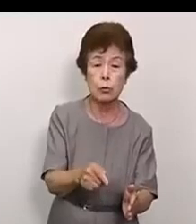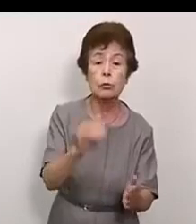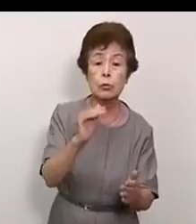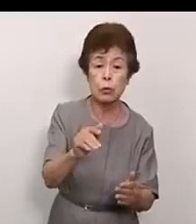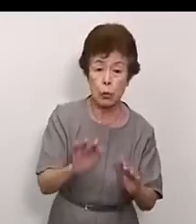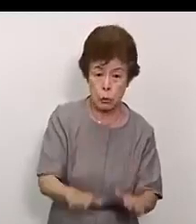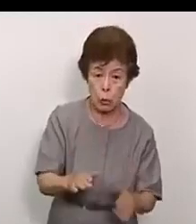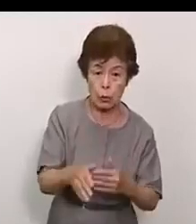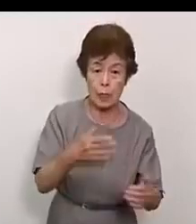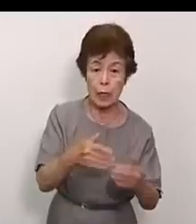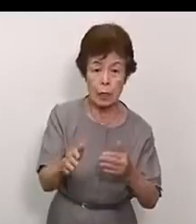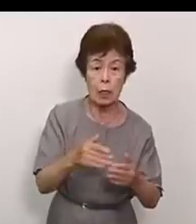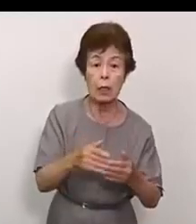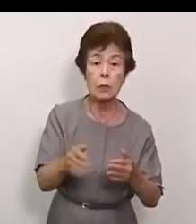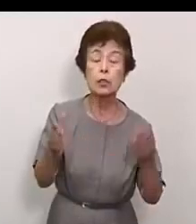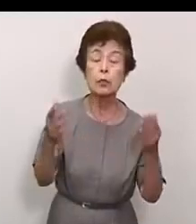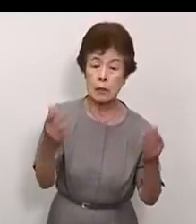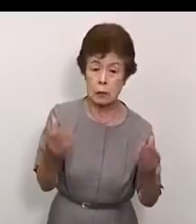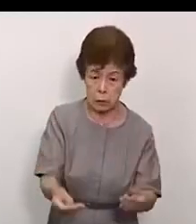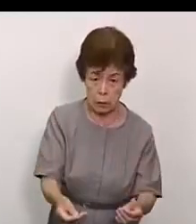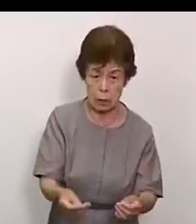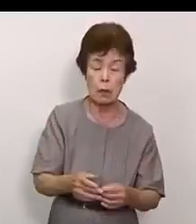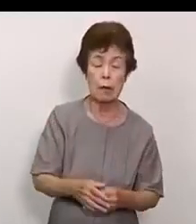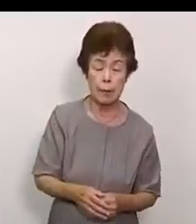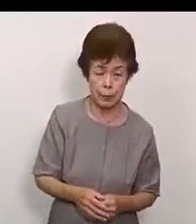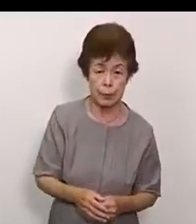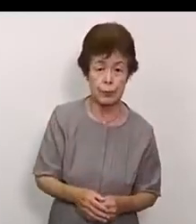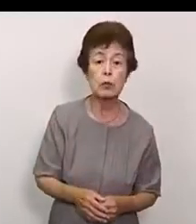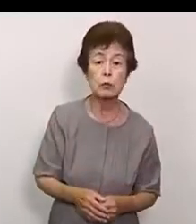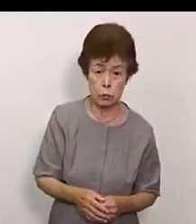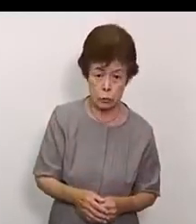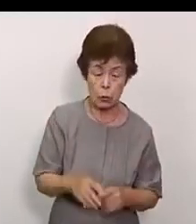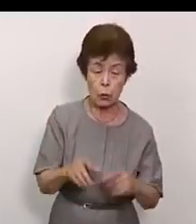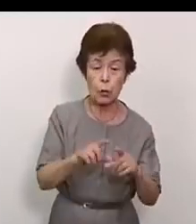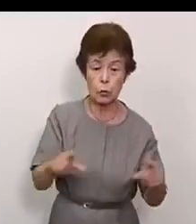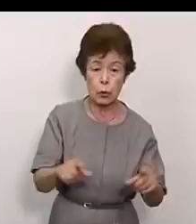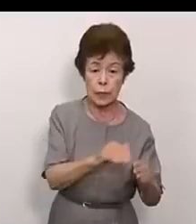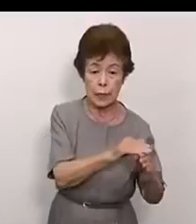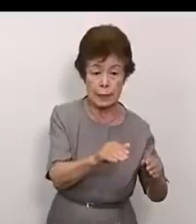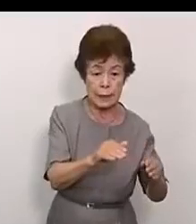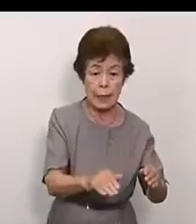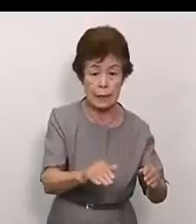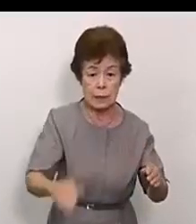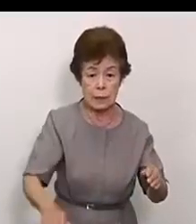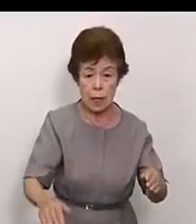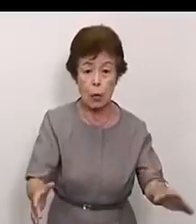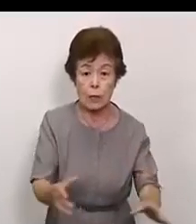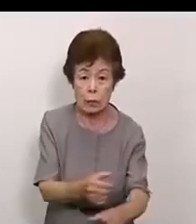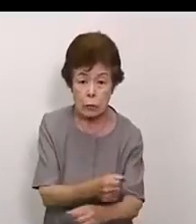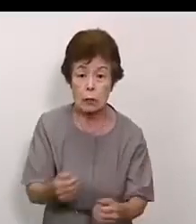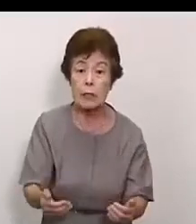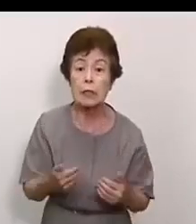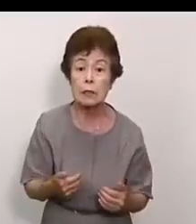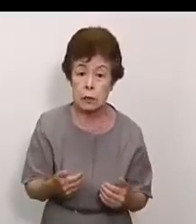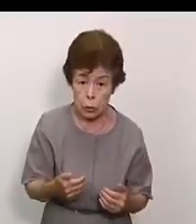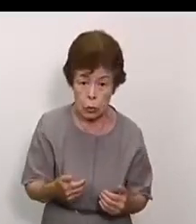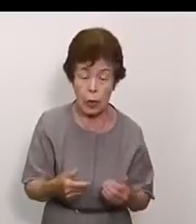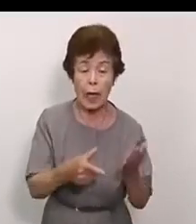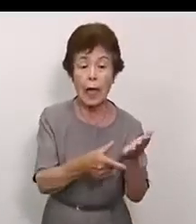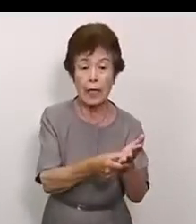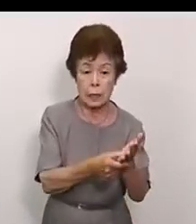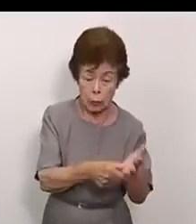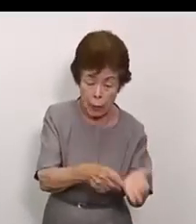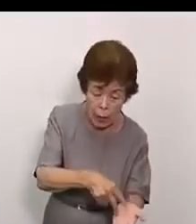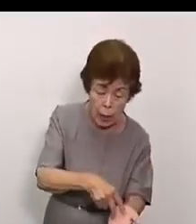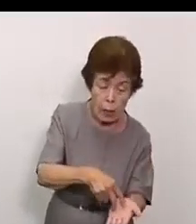を経験しまして、そうすると当然段差をなくさなきゃいけないですね。駅ではエレベーターがあ